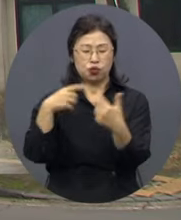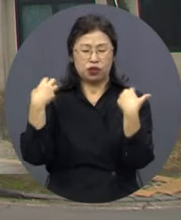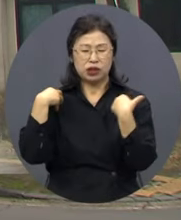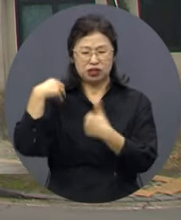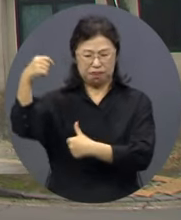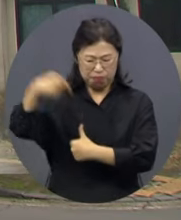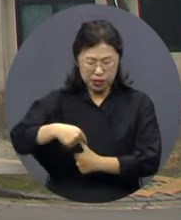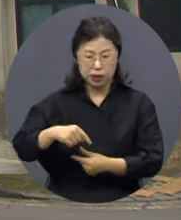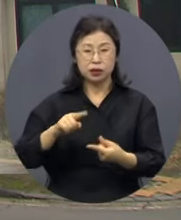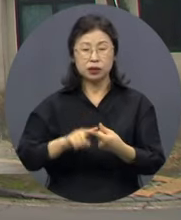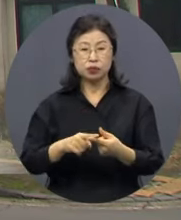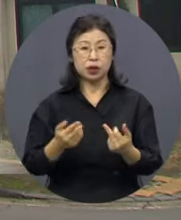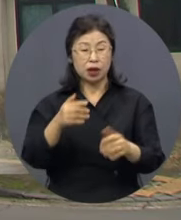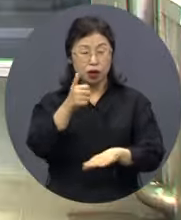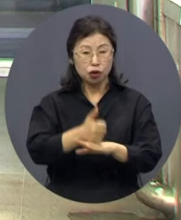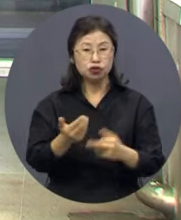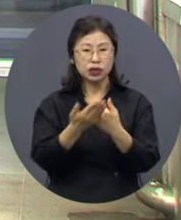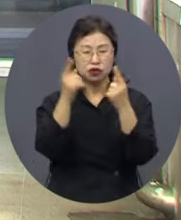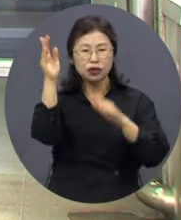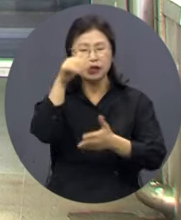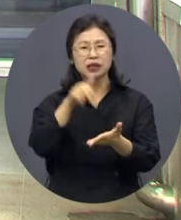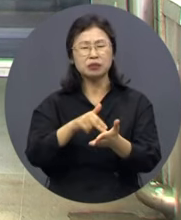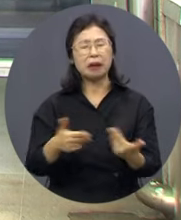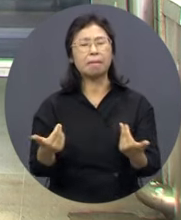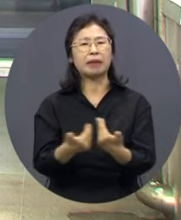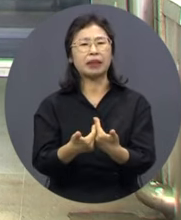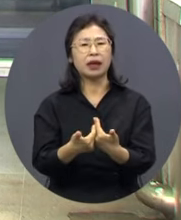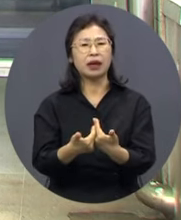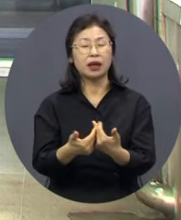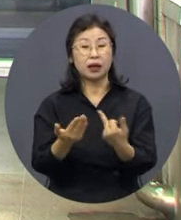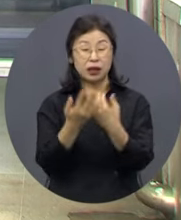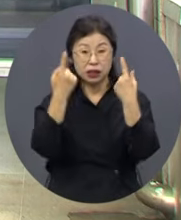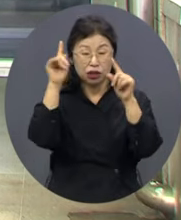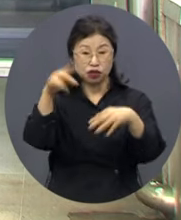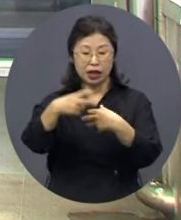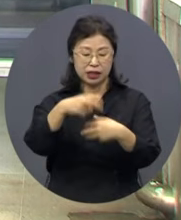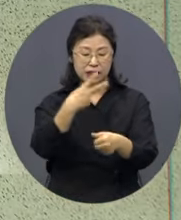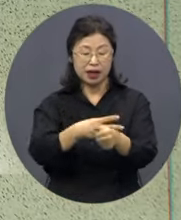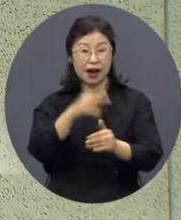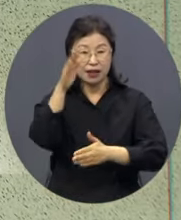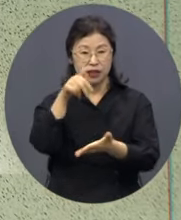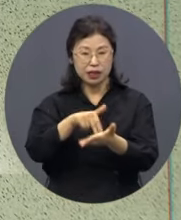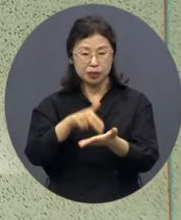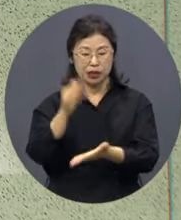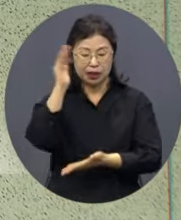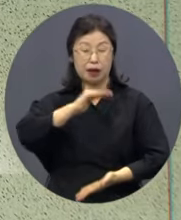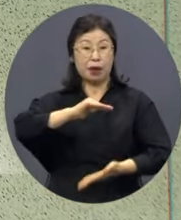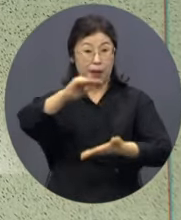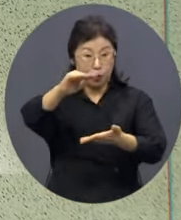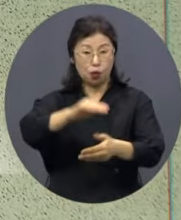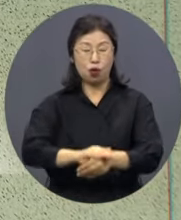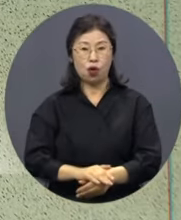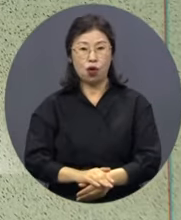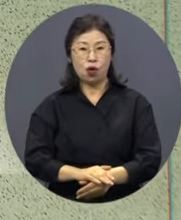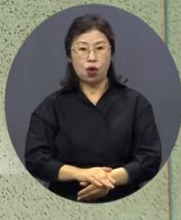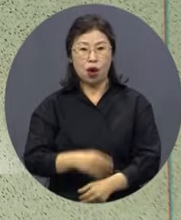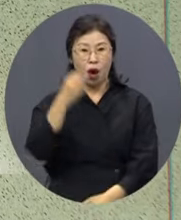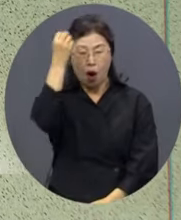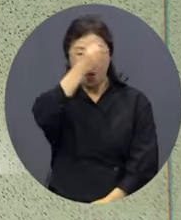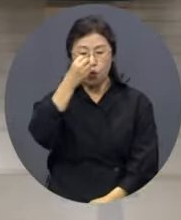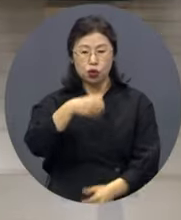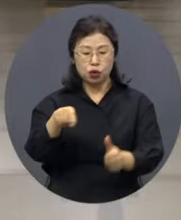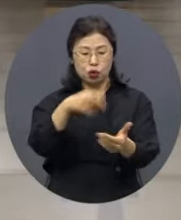제주대학교 의과대학 학생들이 반발하고 나섰습니다 제주대 의과대학 학생들은 입장문을 내고 고등 교육법에